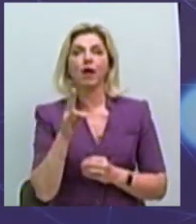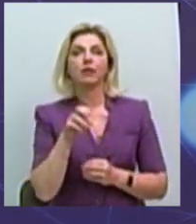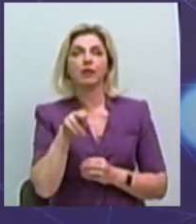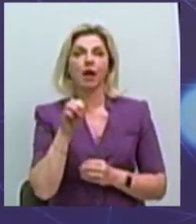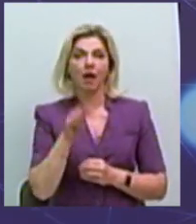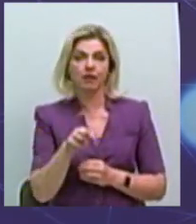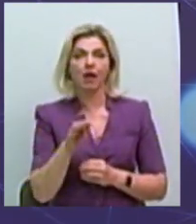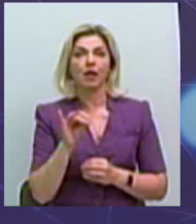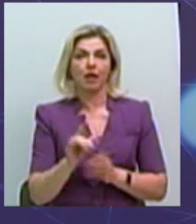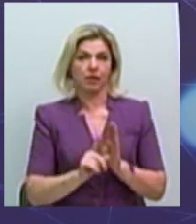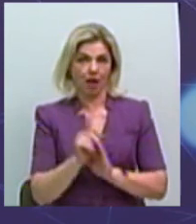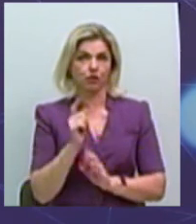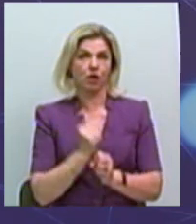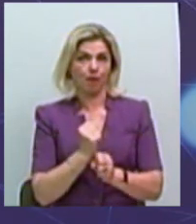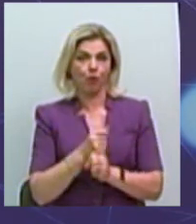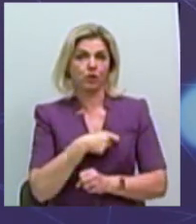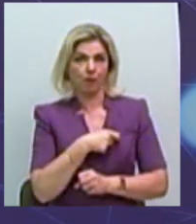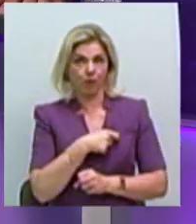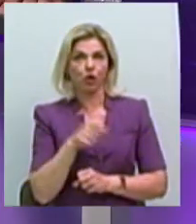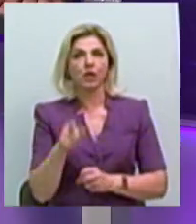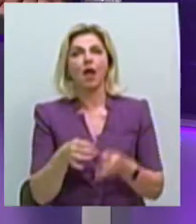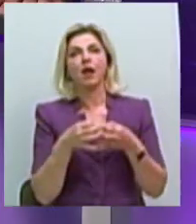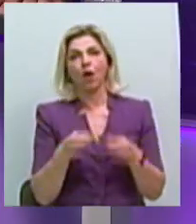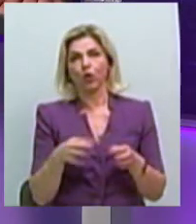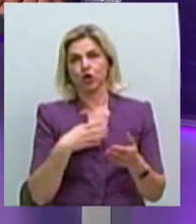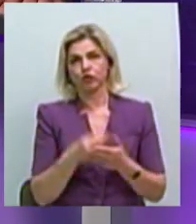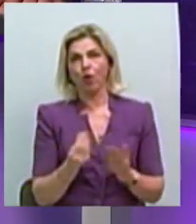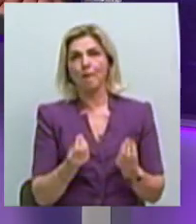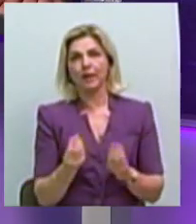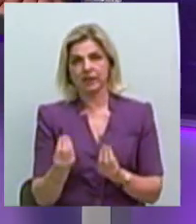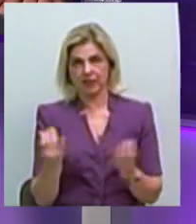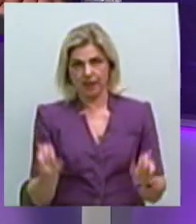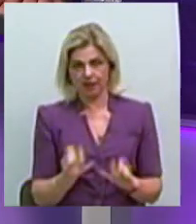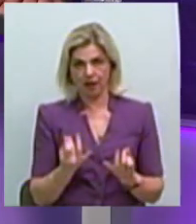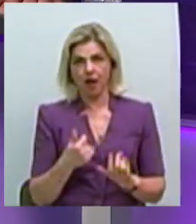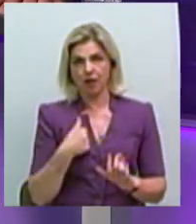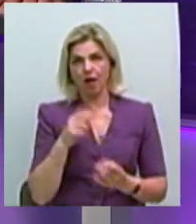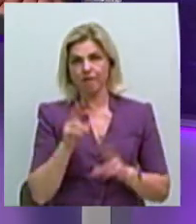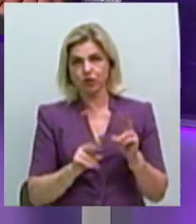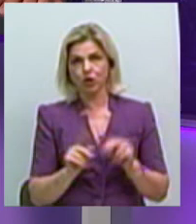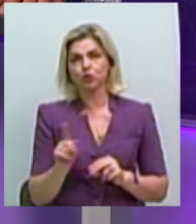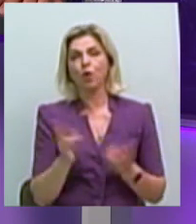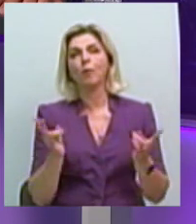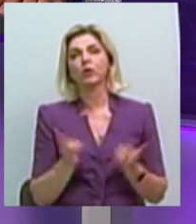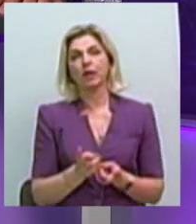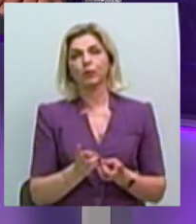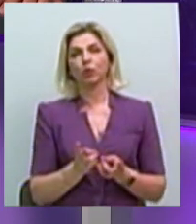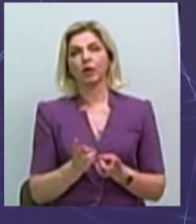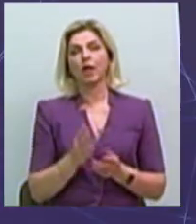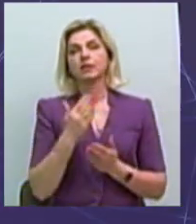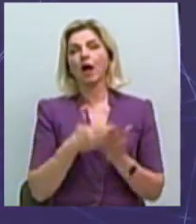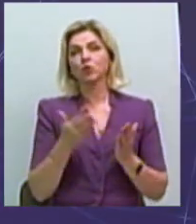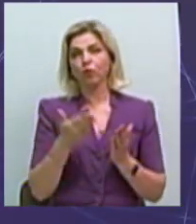ставши депутатом, яким чином легалізовувати свої бізнес-інтереси. Я вважаю, що потрібно